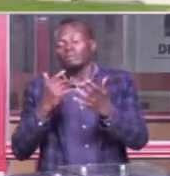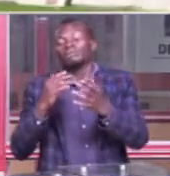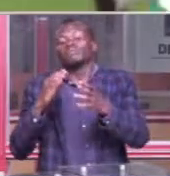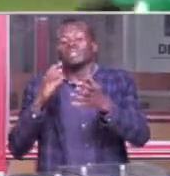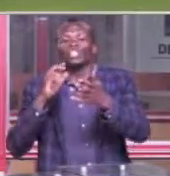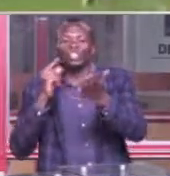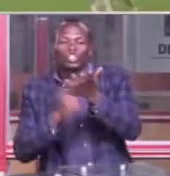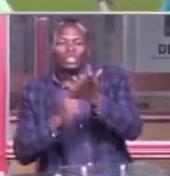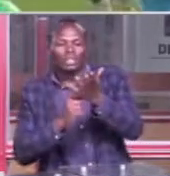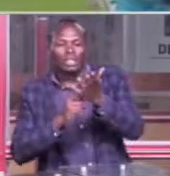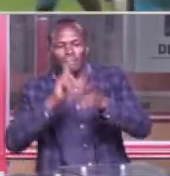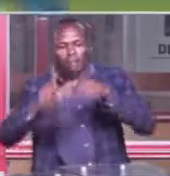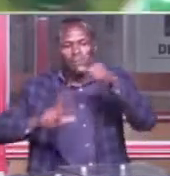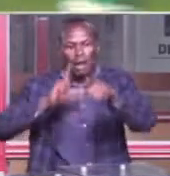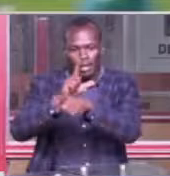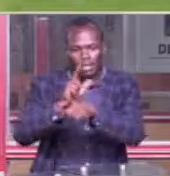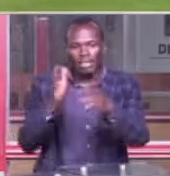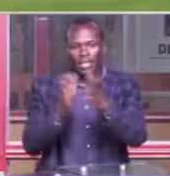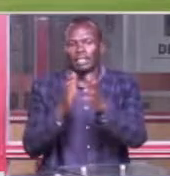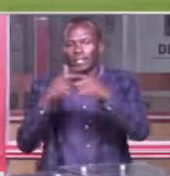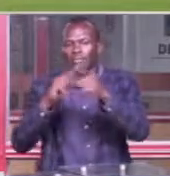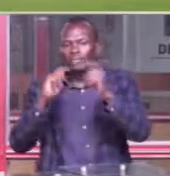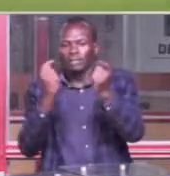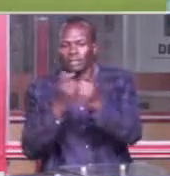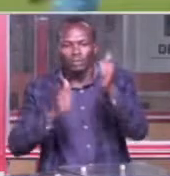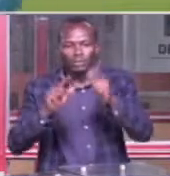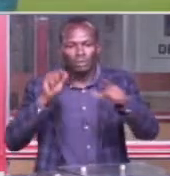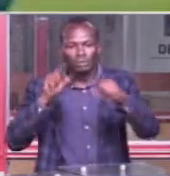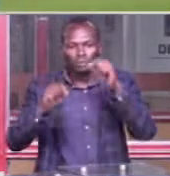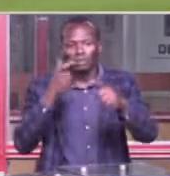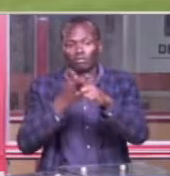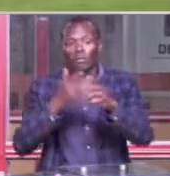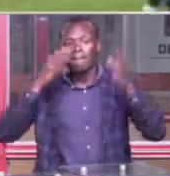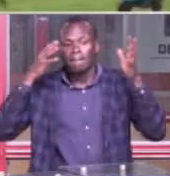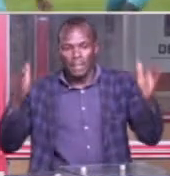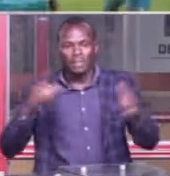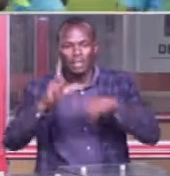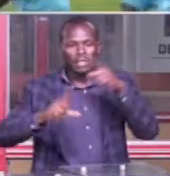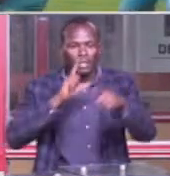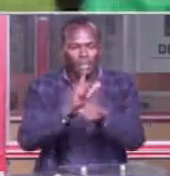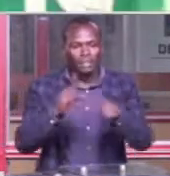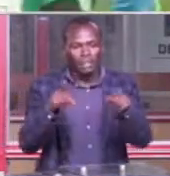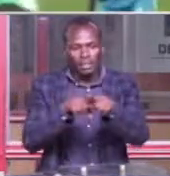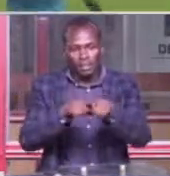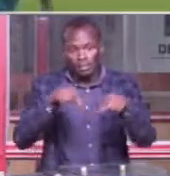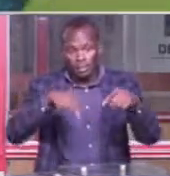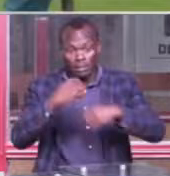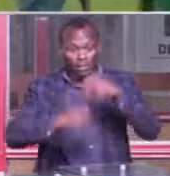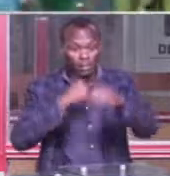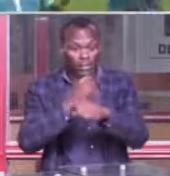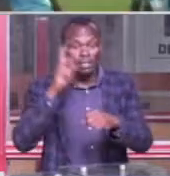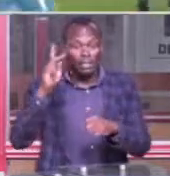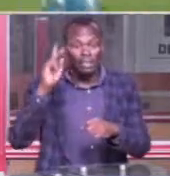League. Mpaka zino zimaze omwezi mulamba nga zizanyibwa era mu kiseera kino KCCN Vipers ebali ku mizaka malirizo so ng'olwaliro Mbarara